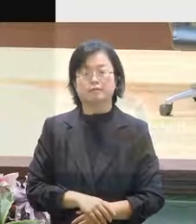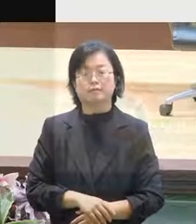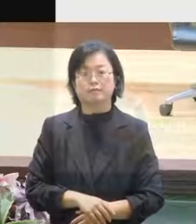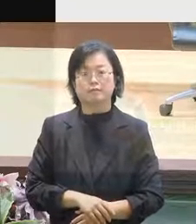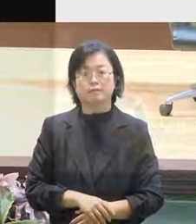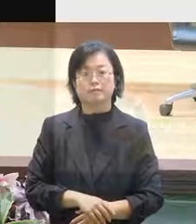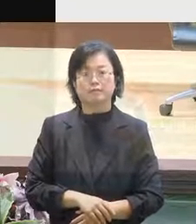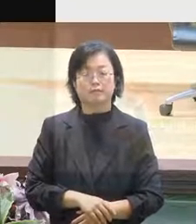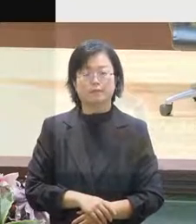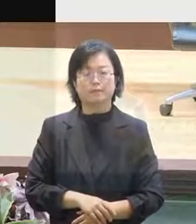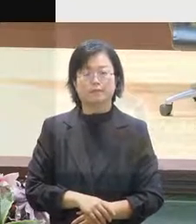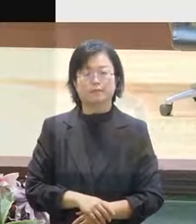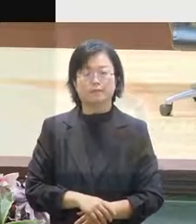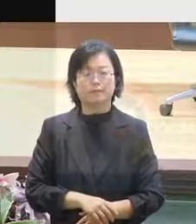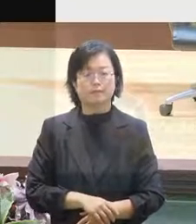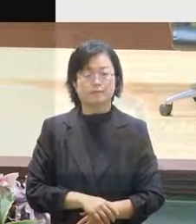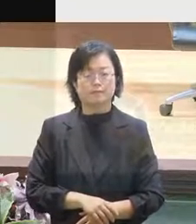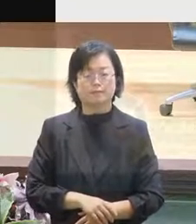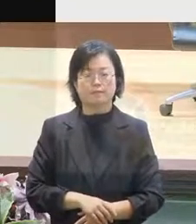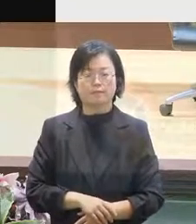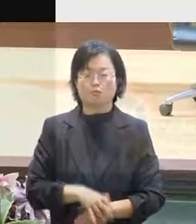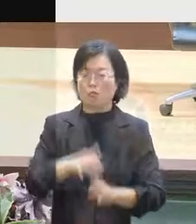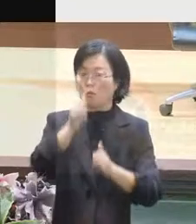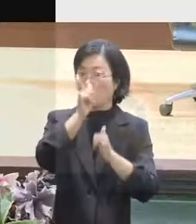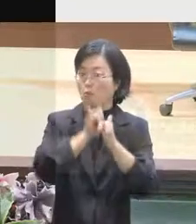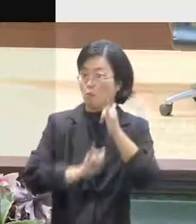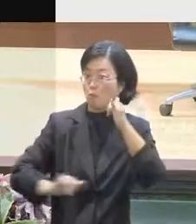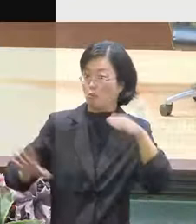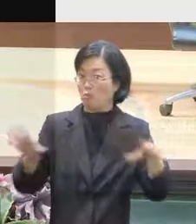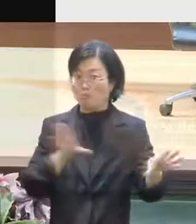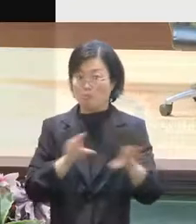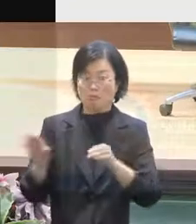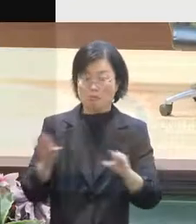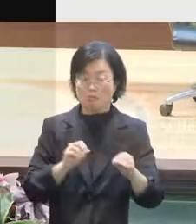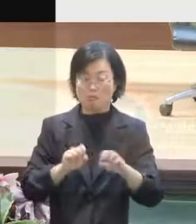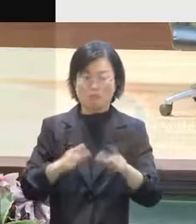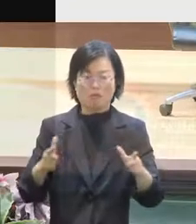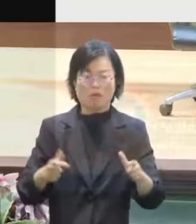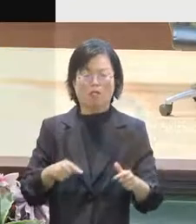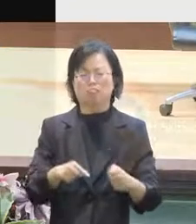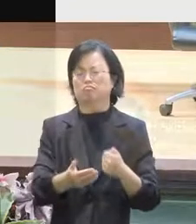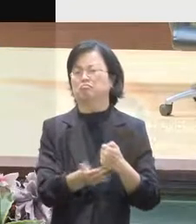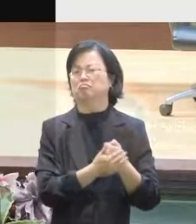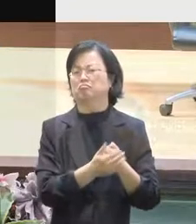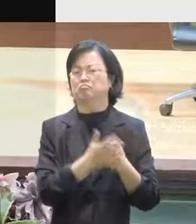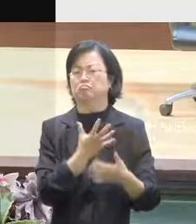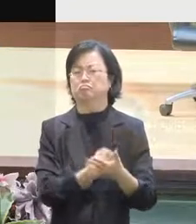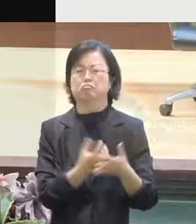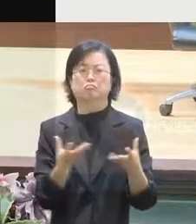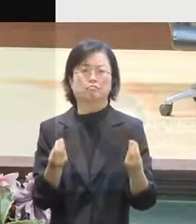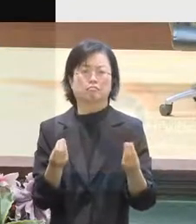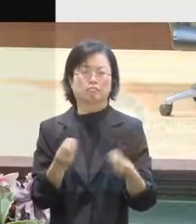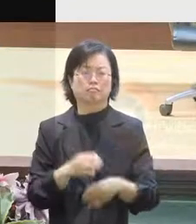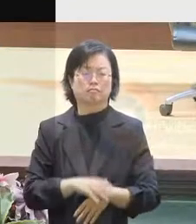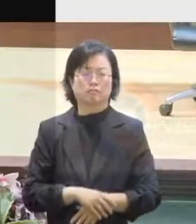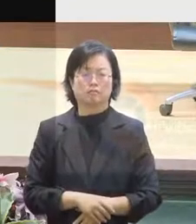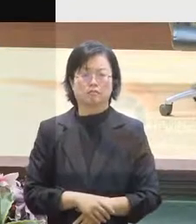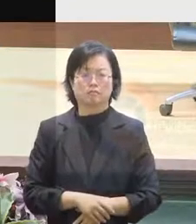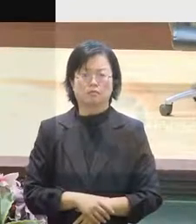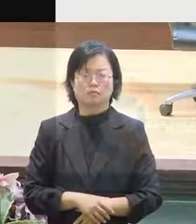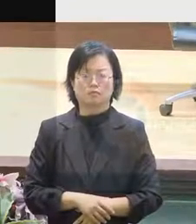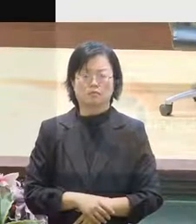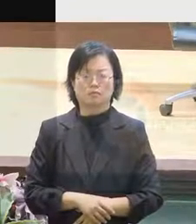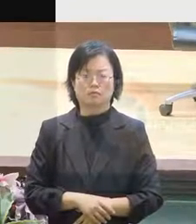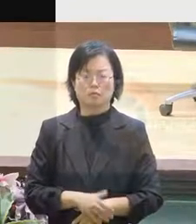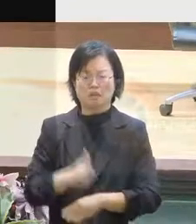这个历史资料呢也非常的没有保存。那么我们也对这个政府的开放资